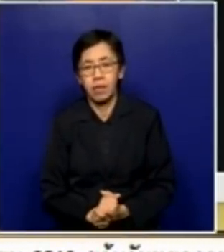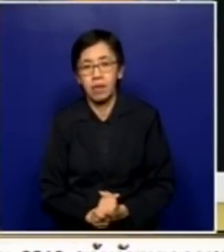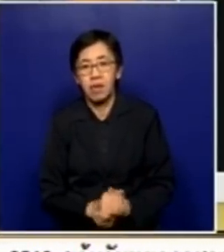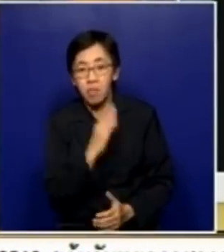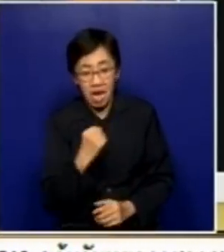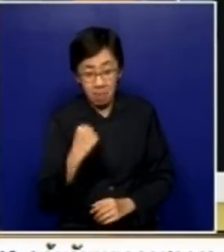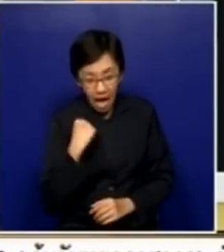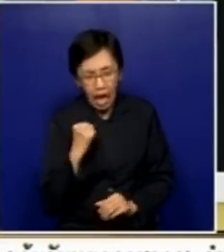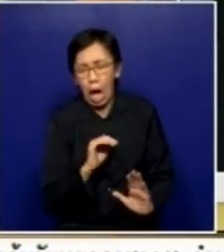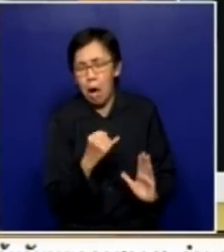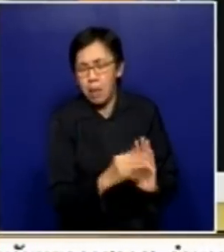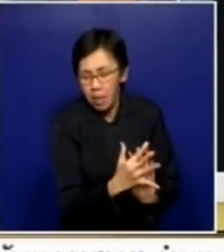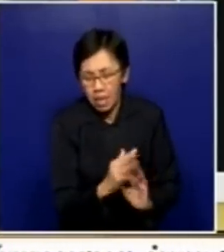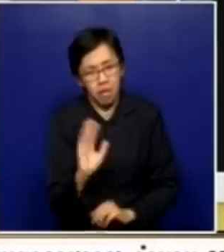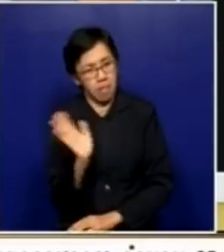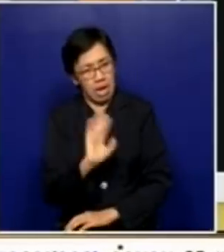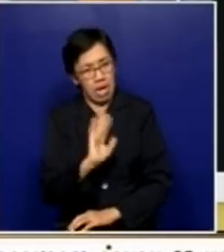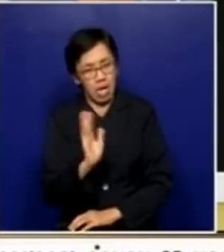รือวใหญ่โตมาจากไหนกั